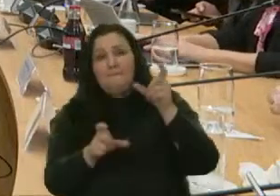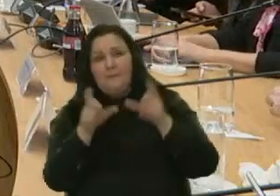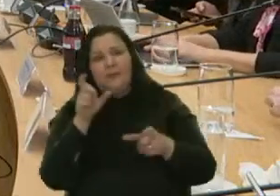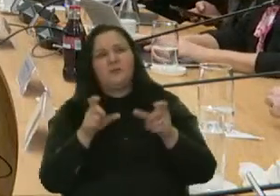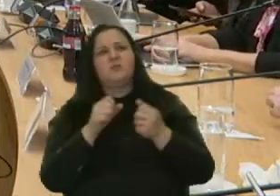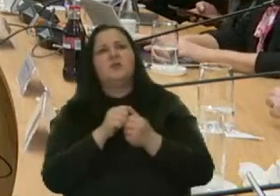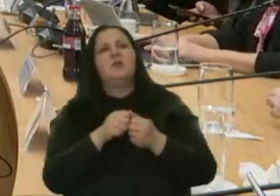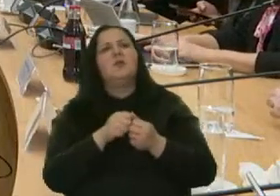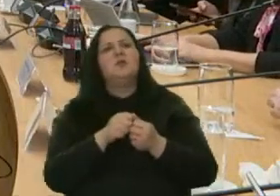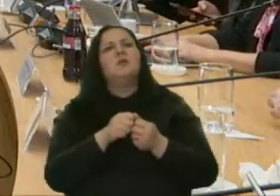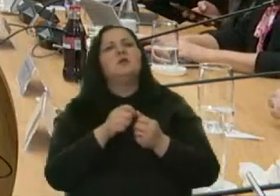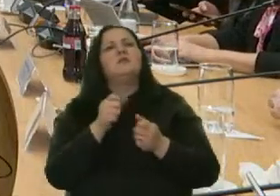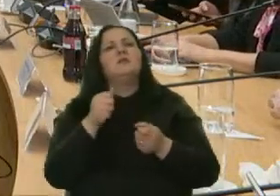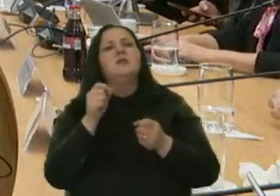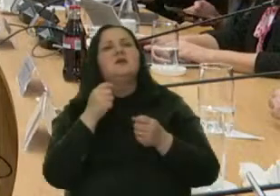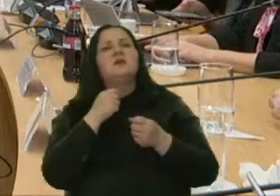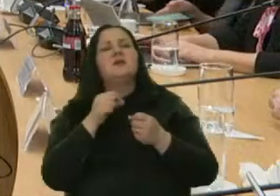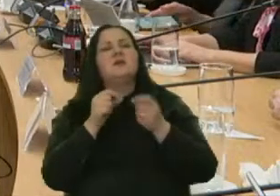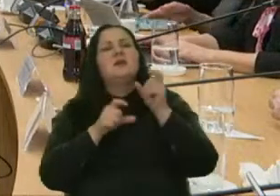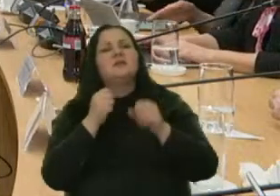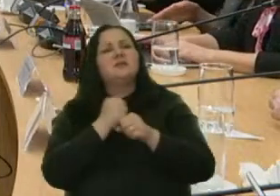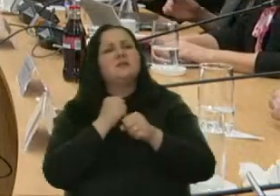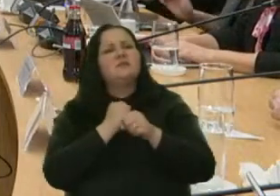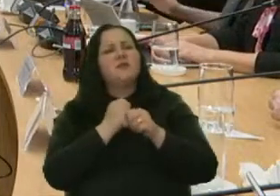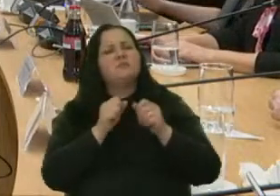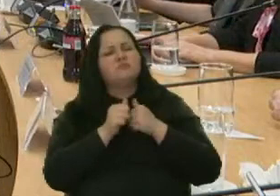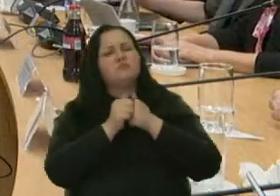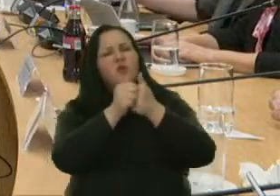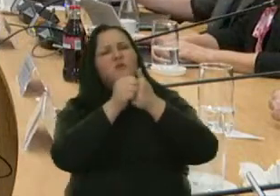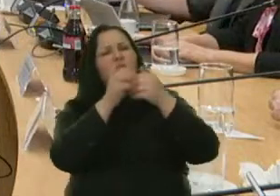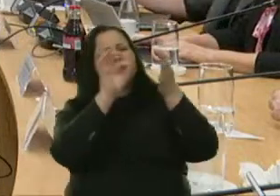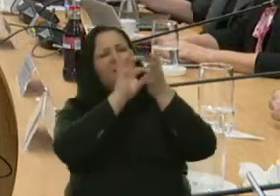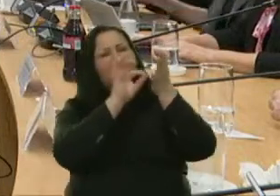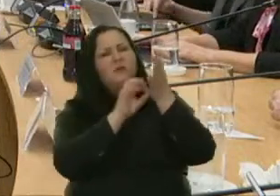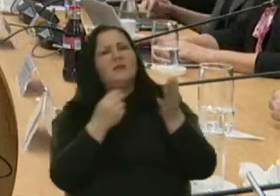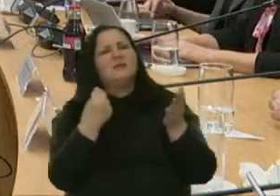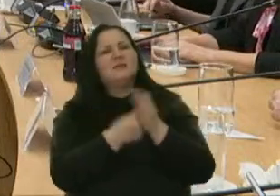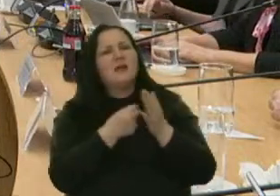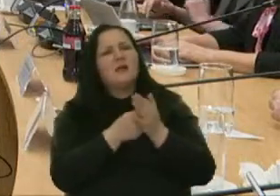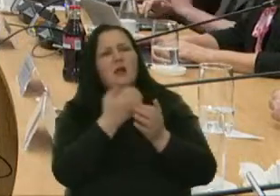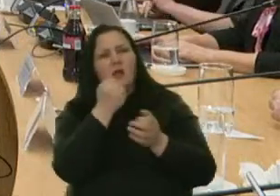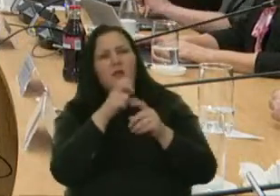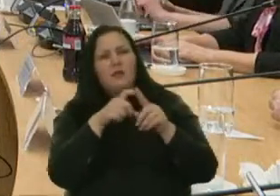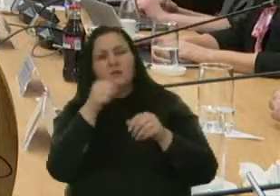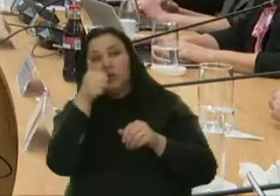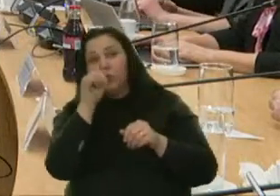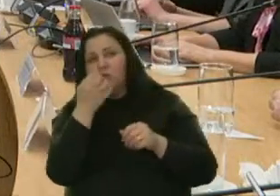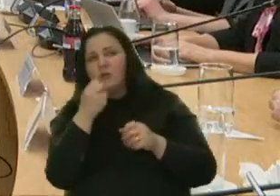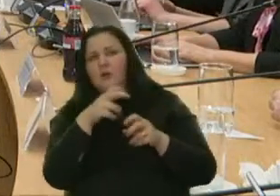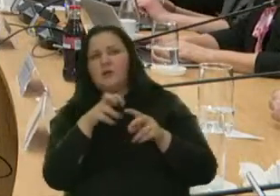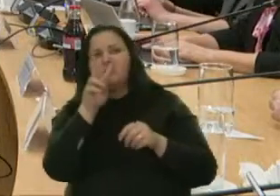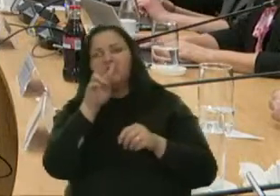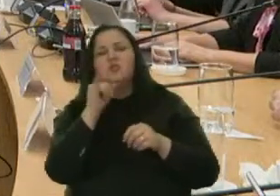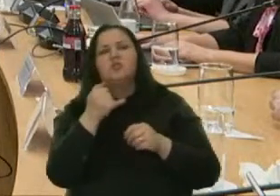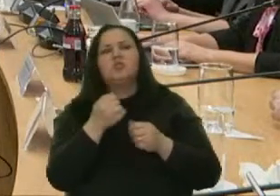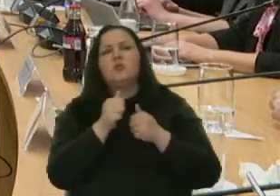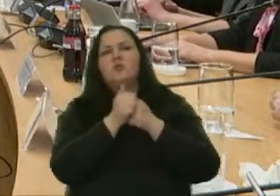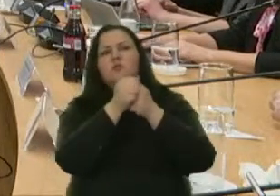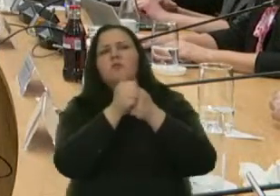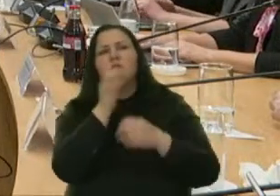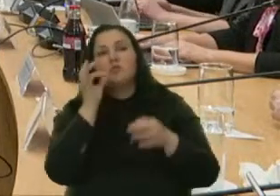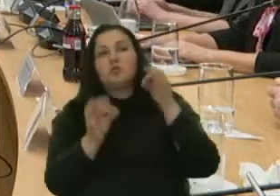creșă să fie făcută conform grilelor de salarizare anexa 1 și anexa 2 și conform studiilor de